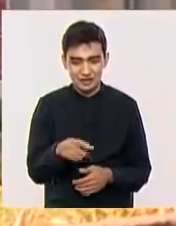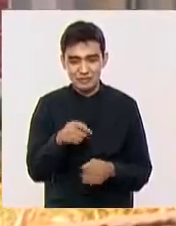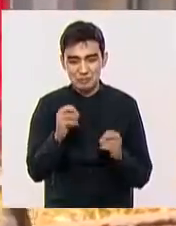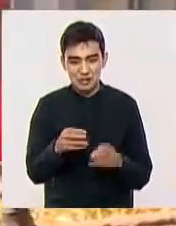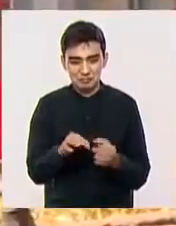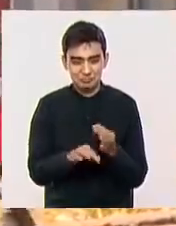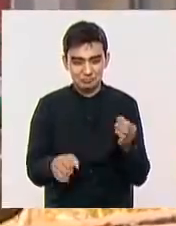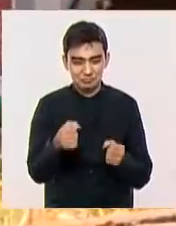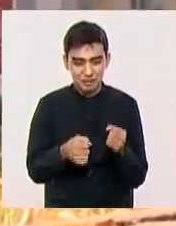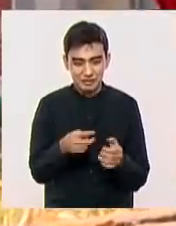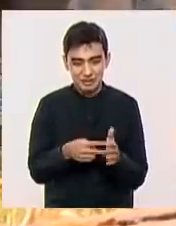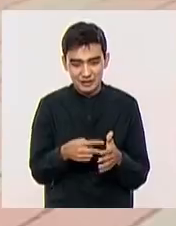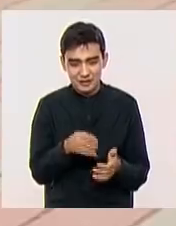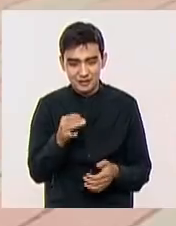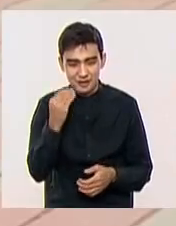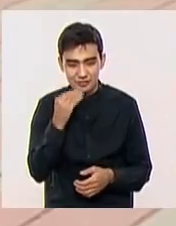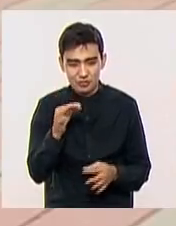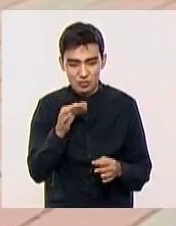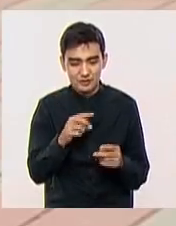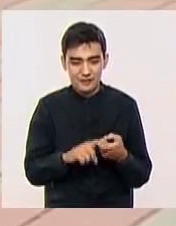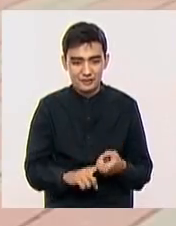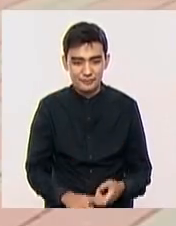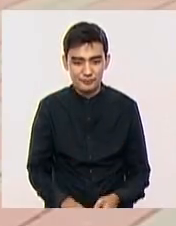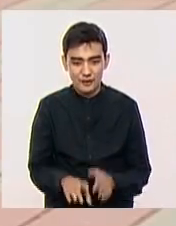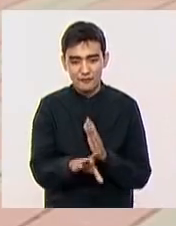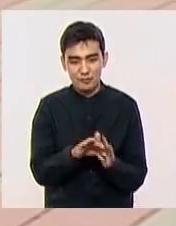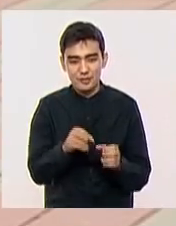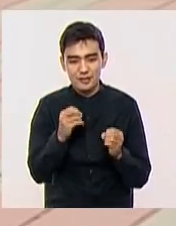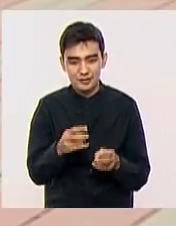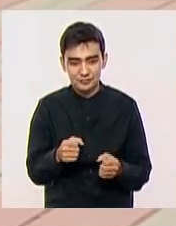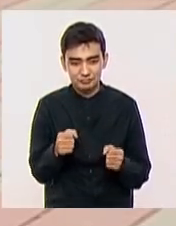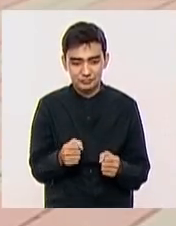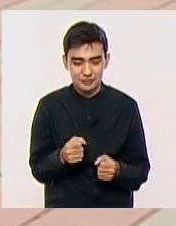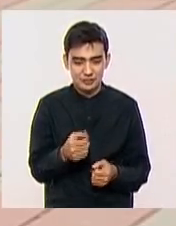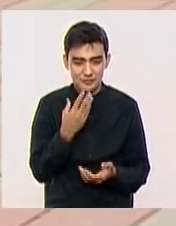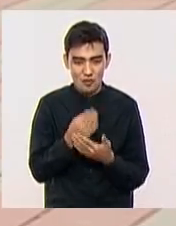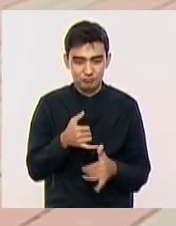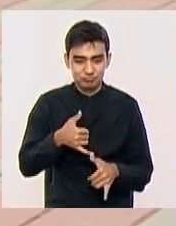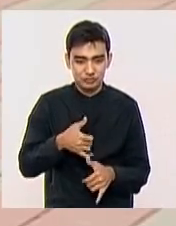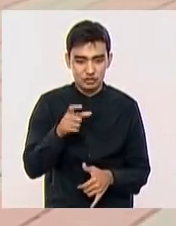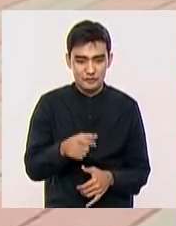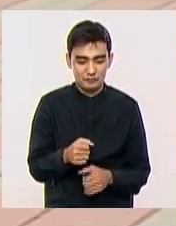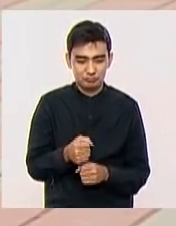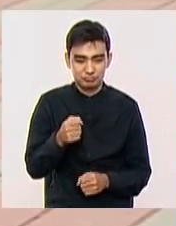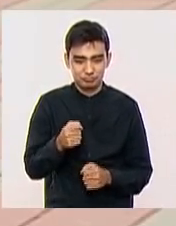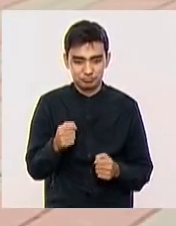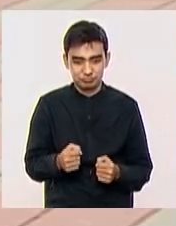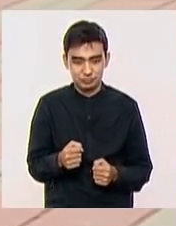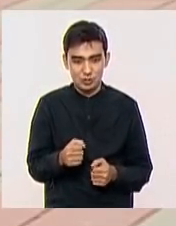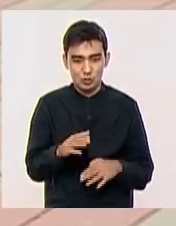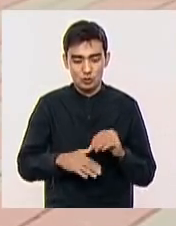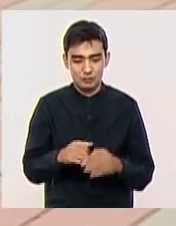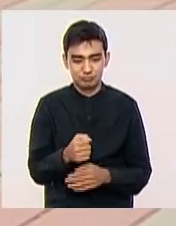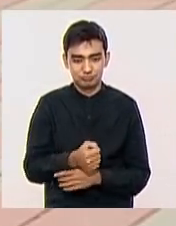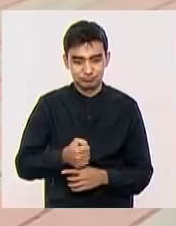Цена зависит от материала и бренда. Как выбирать палочку? Палочка выбирается по росту человека. Если вы согнете руку